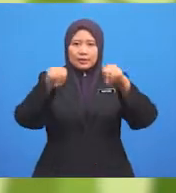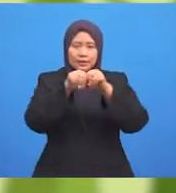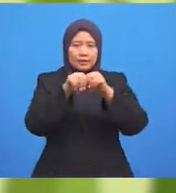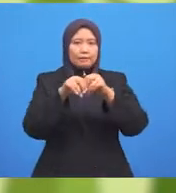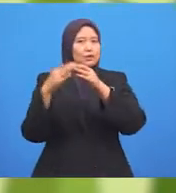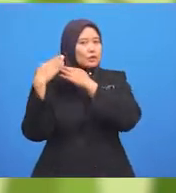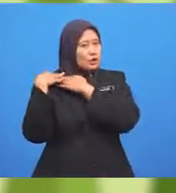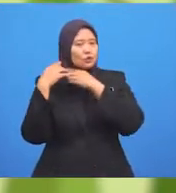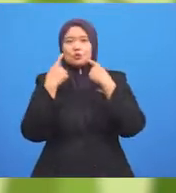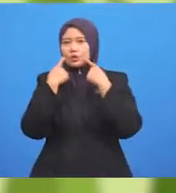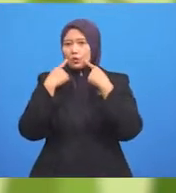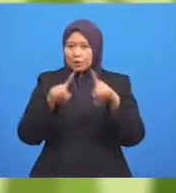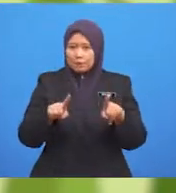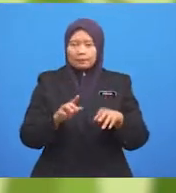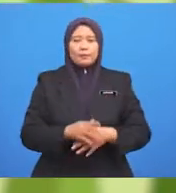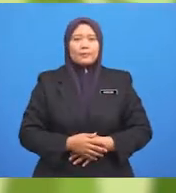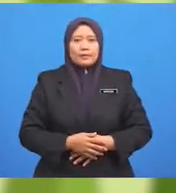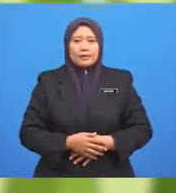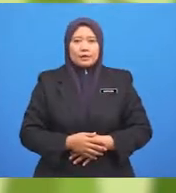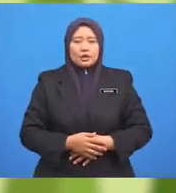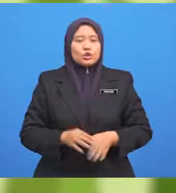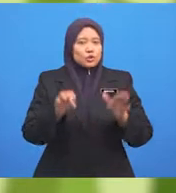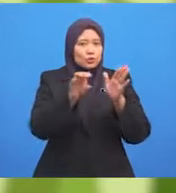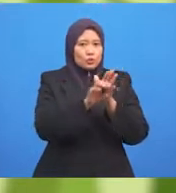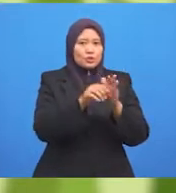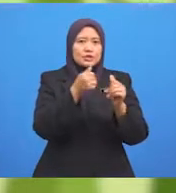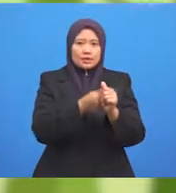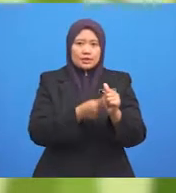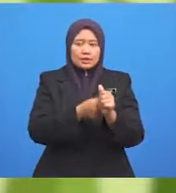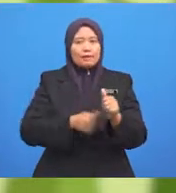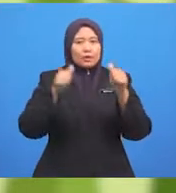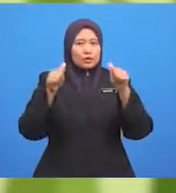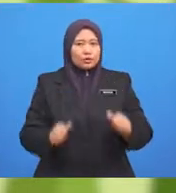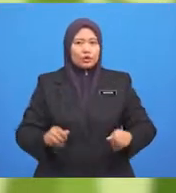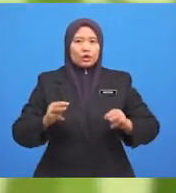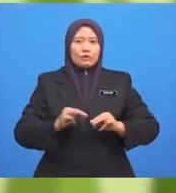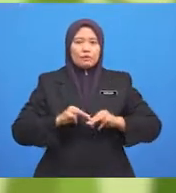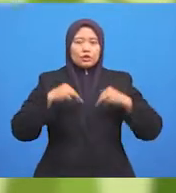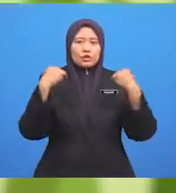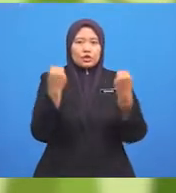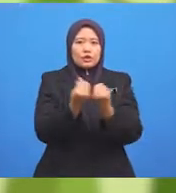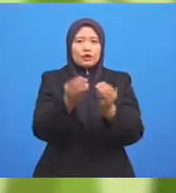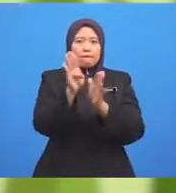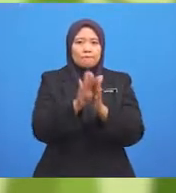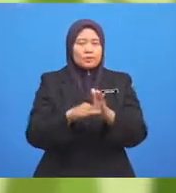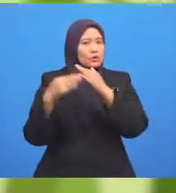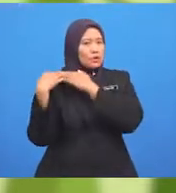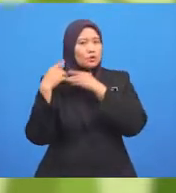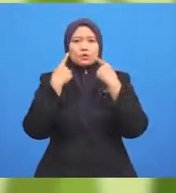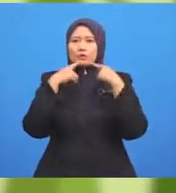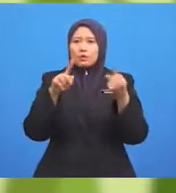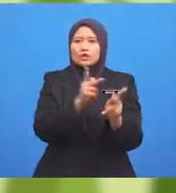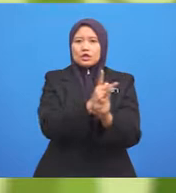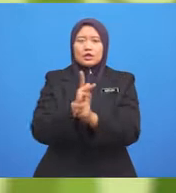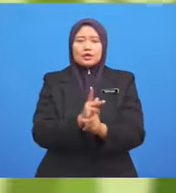tanggungjawab. Contohnya, setiap anggota masyarakat bertanggungjawab menjaga nama